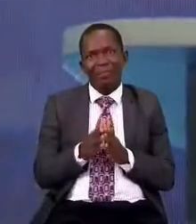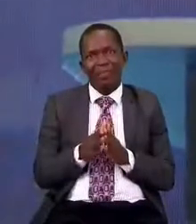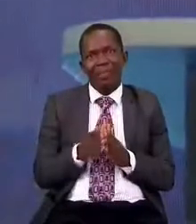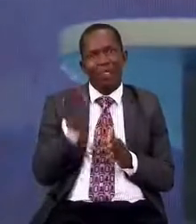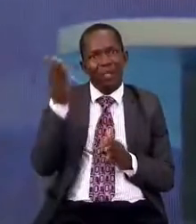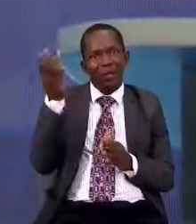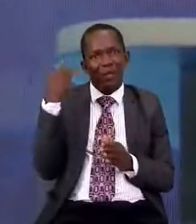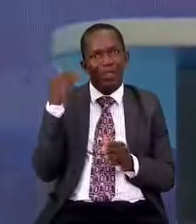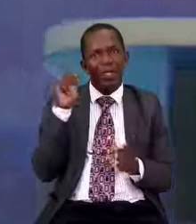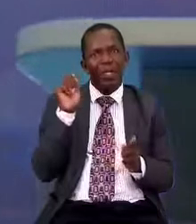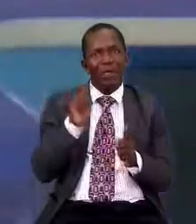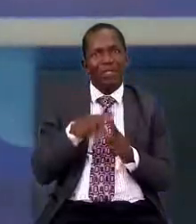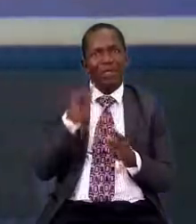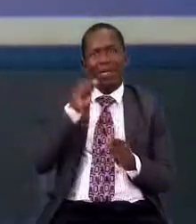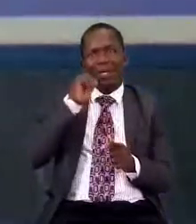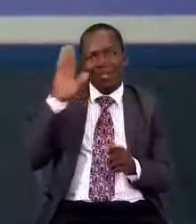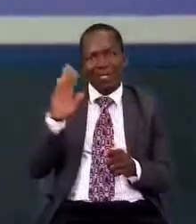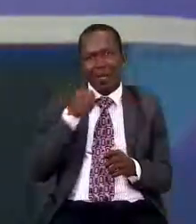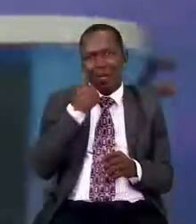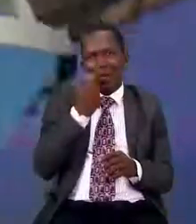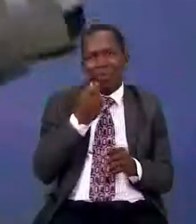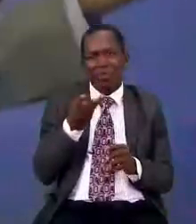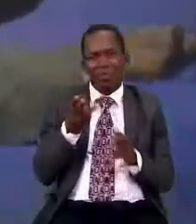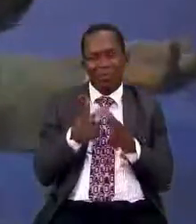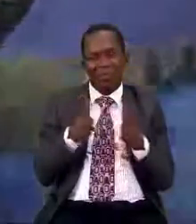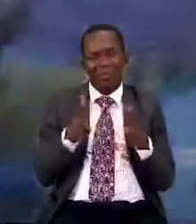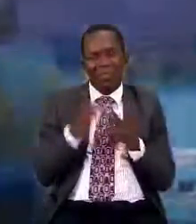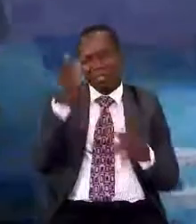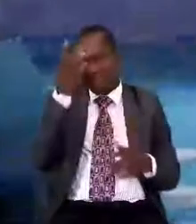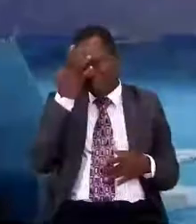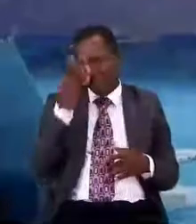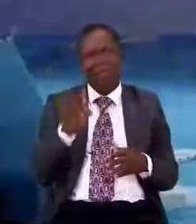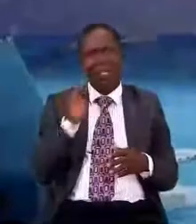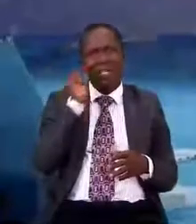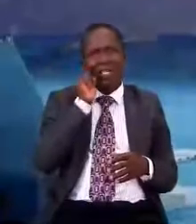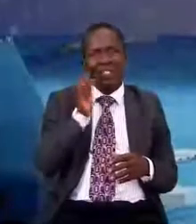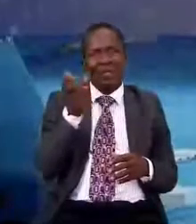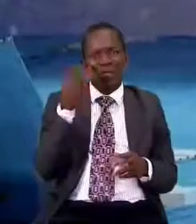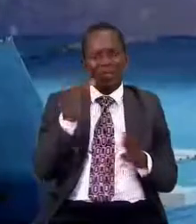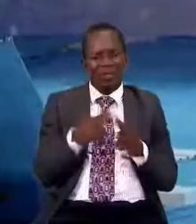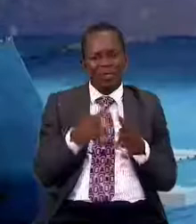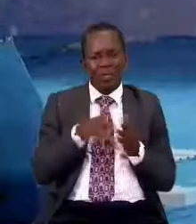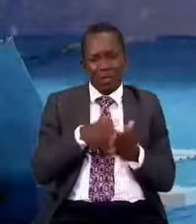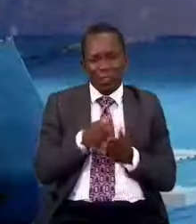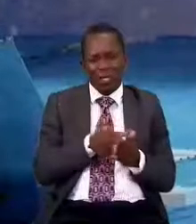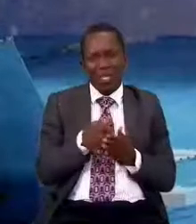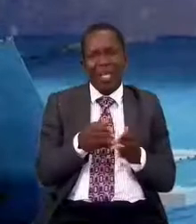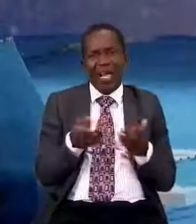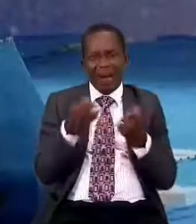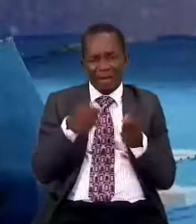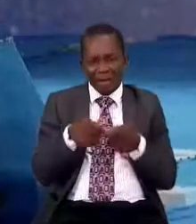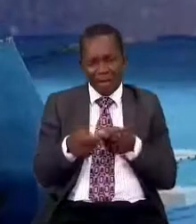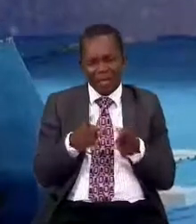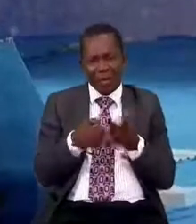pas. La sœur est très, très malade. Elle a essayé d'arriver à l'église lorsqu'on priait. Et tout le monde